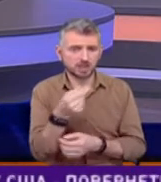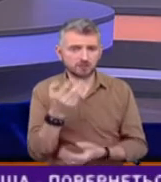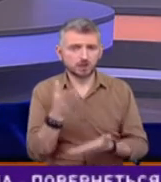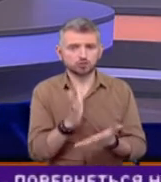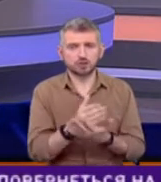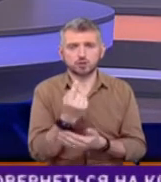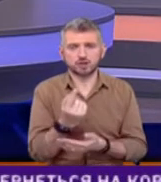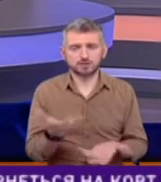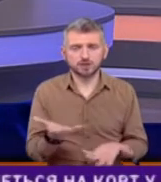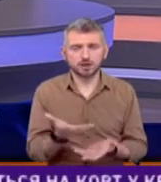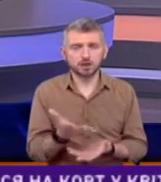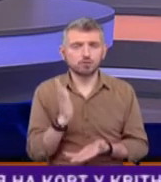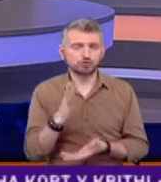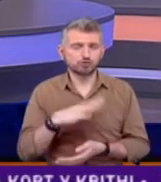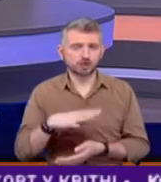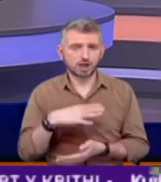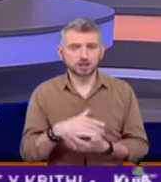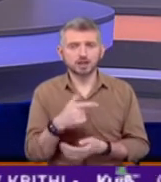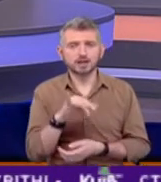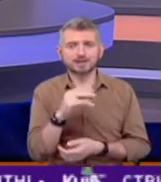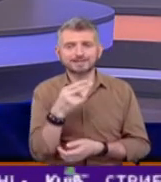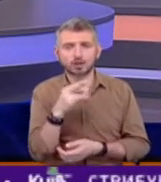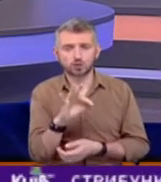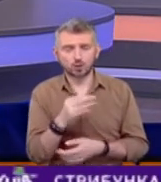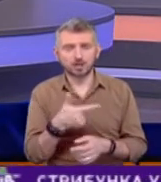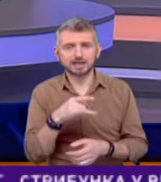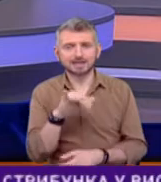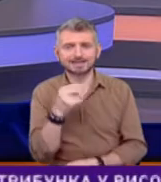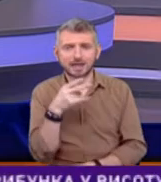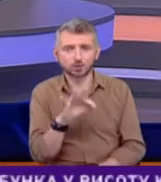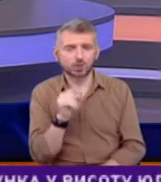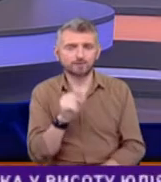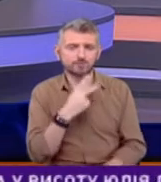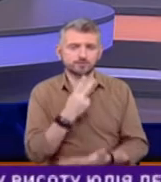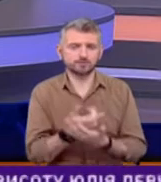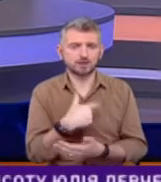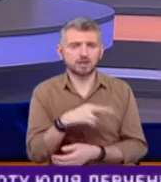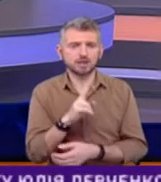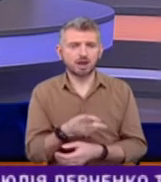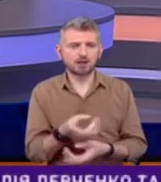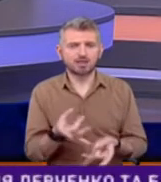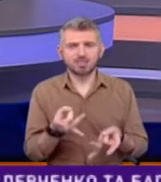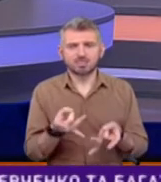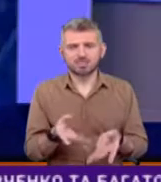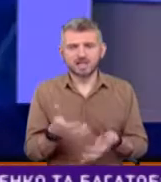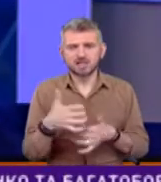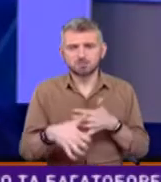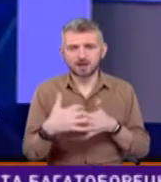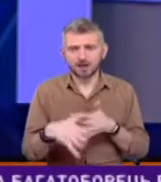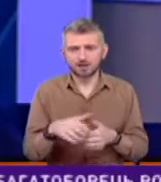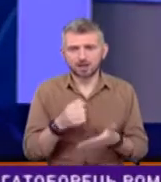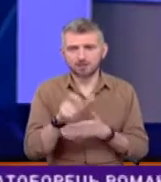вже є один? Тому буду чекати. По Гриценку. Гриценко – це він позиціонується як ліберальний кандидат, як